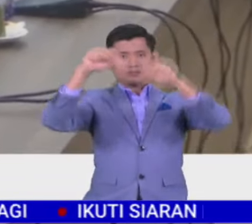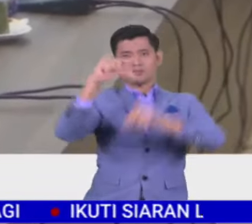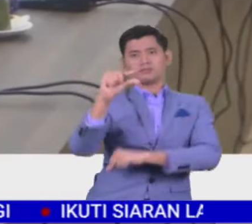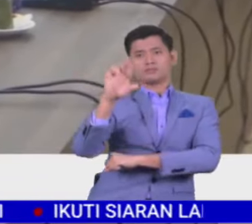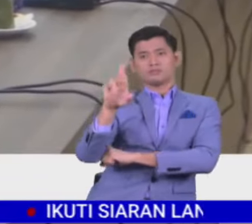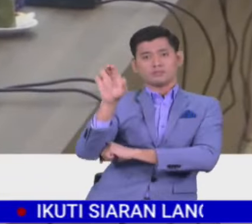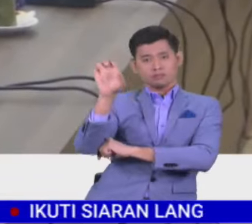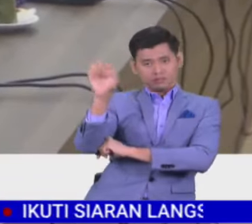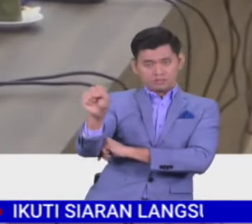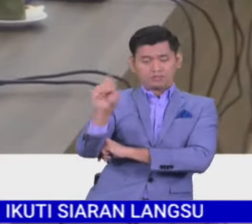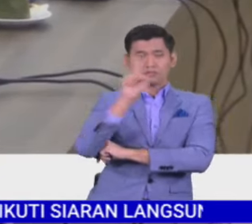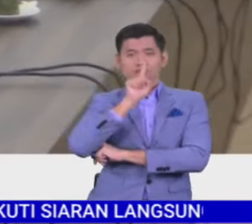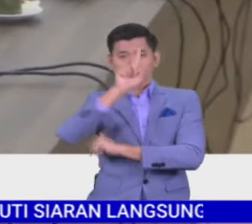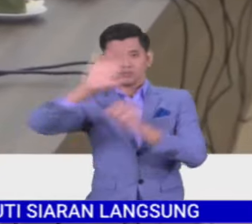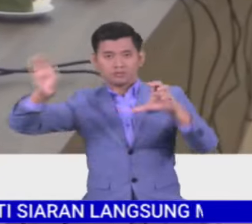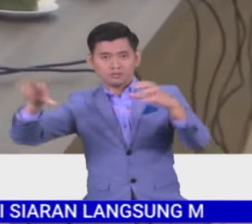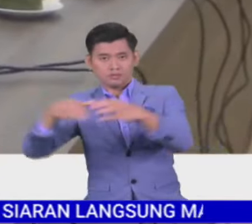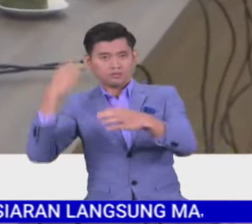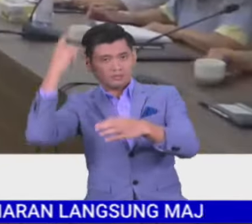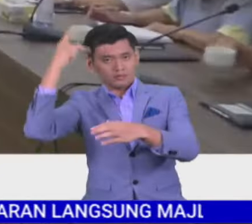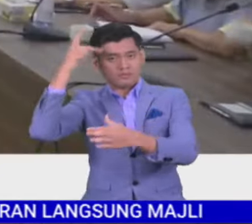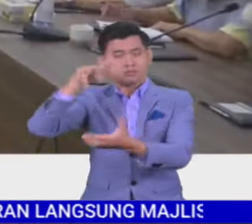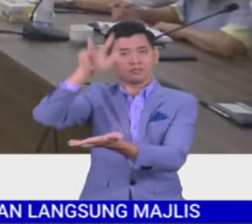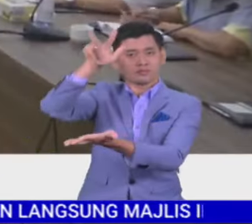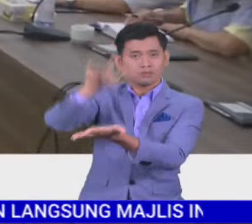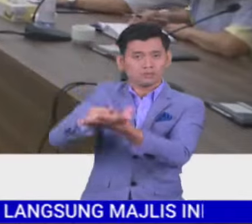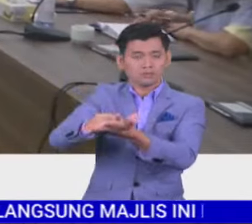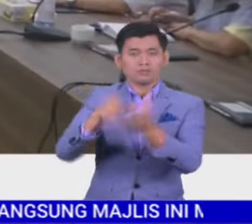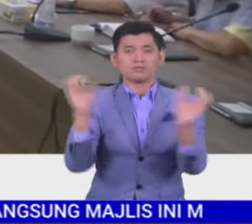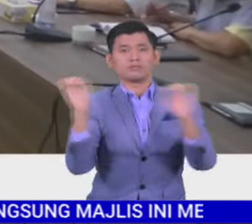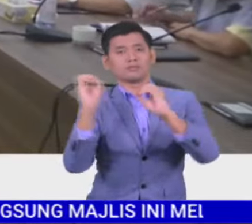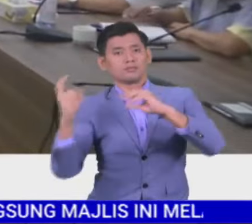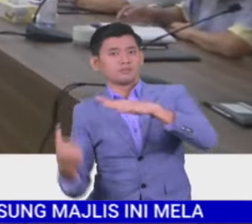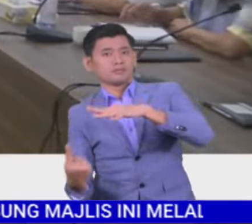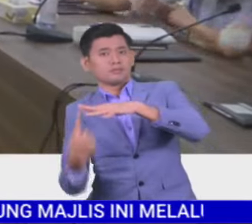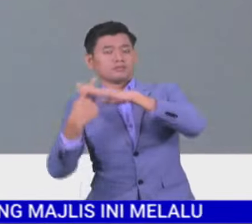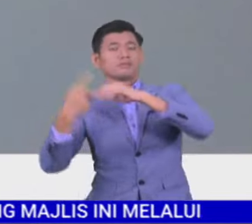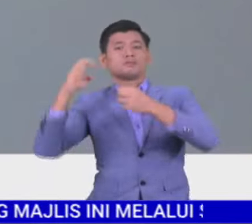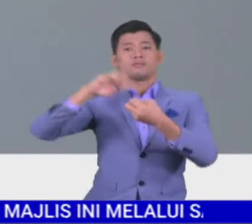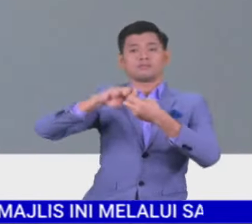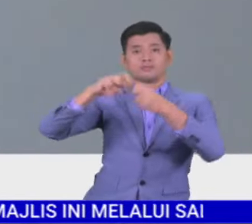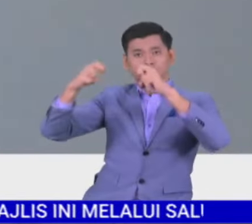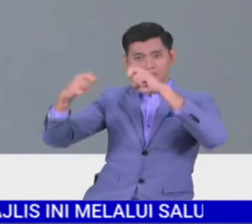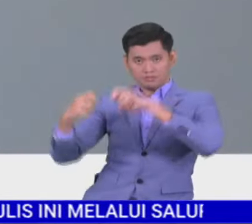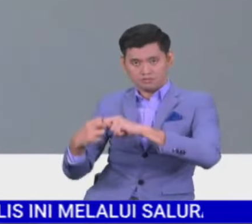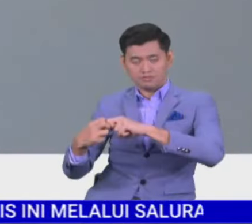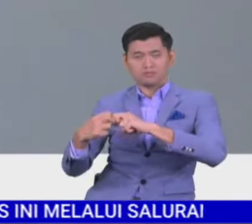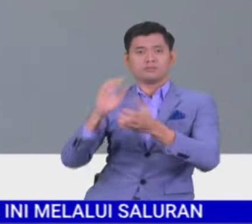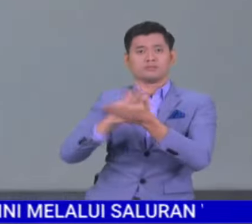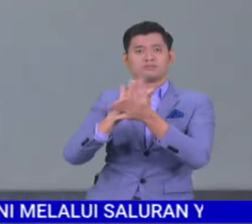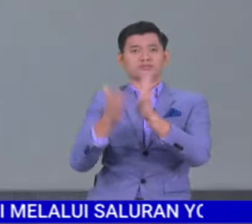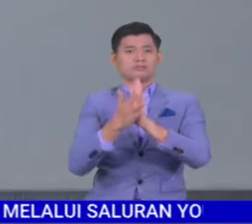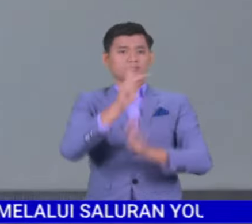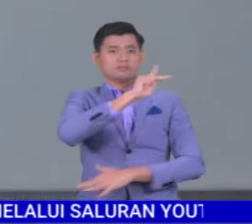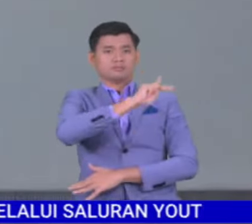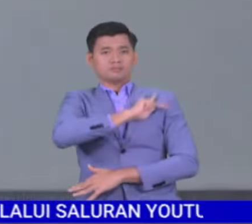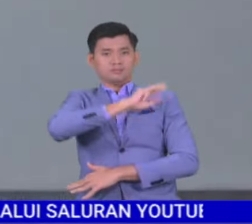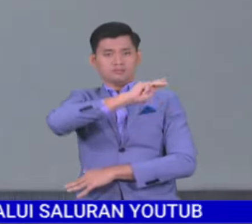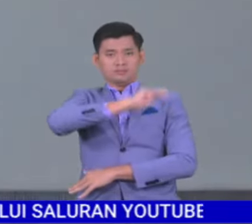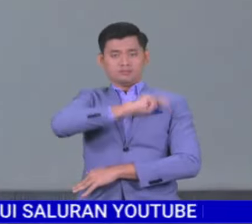Salah satu partai politik yang sah dan tidak timbul soal keabsahannya sebagai ketua menteri